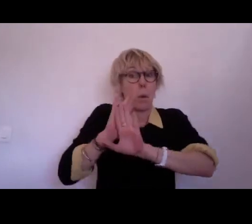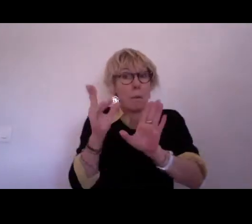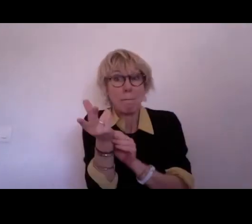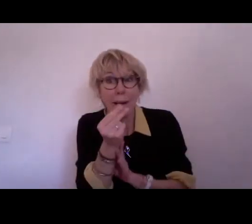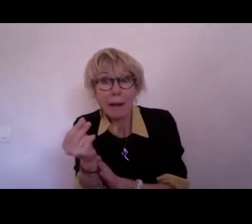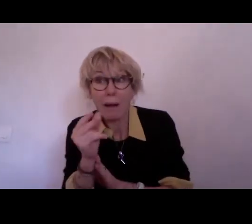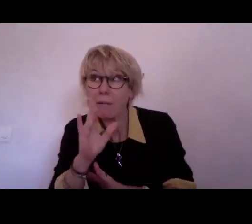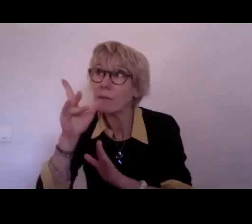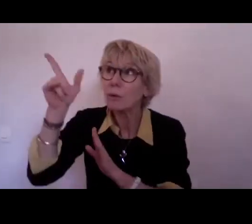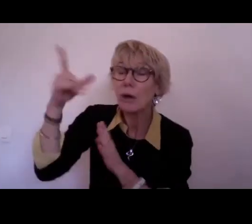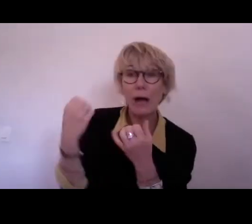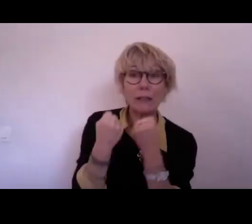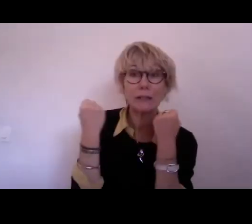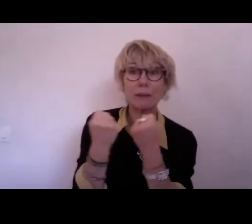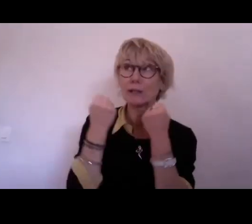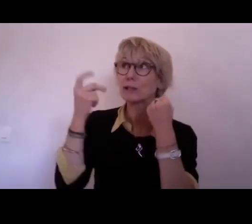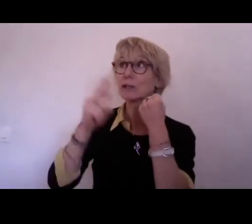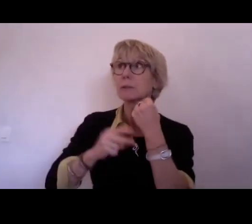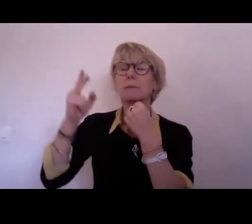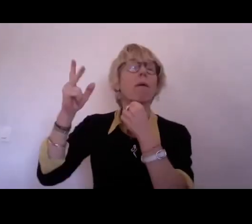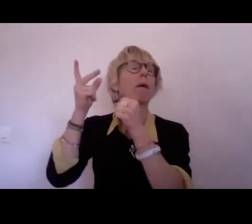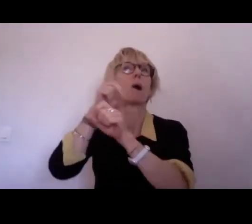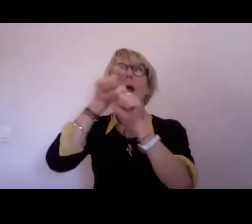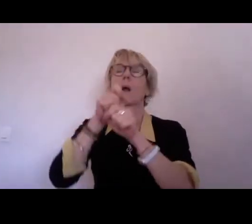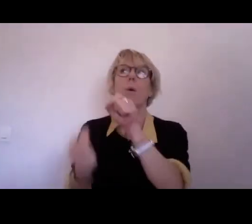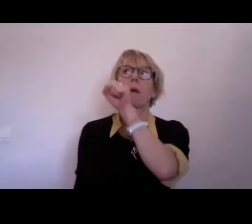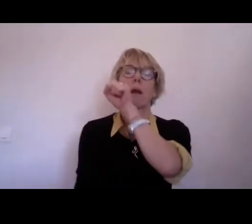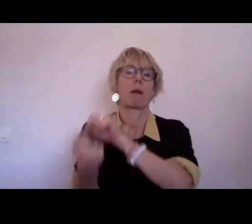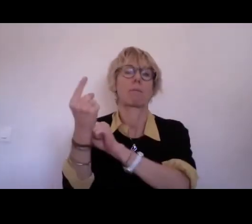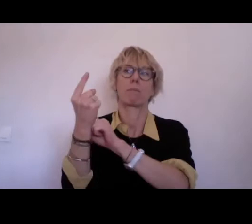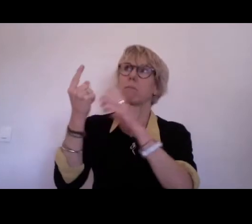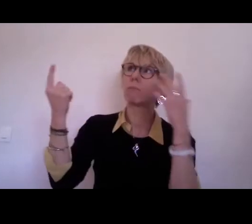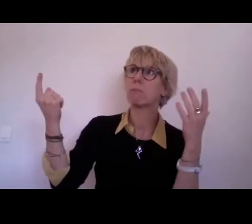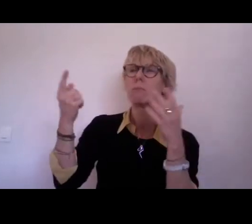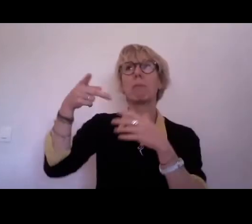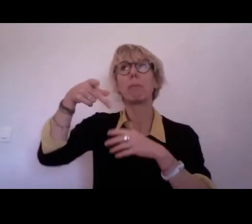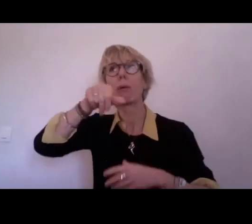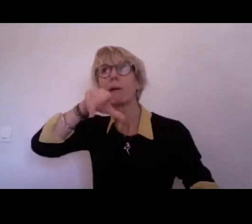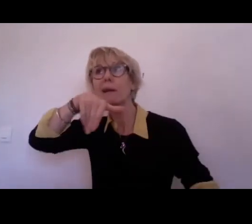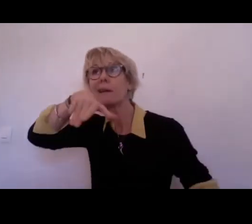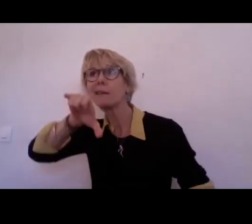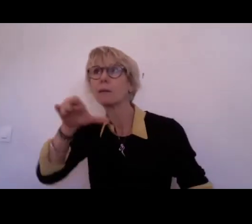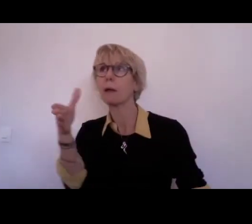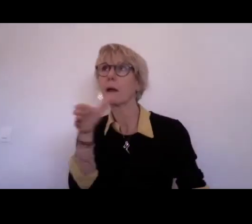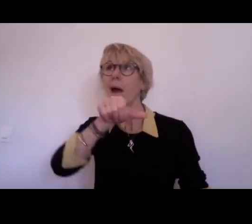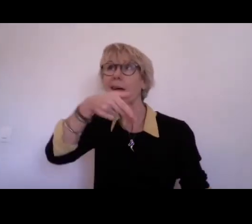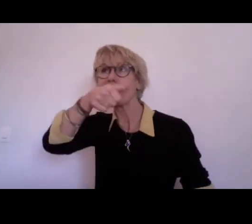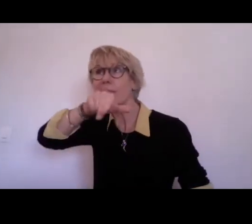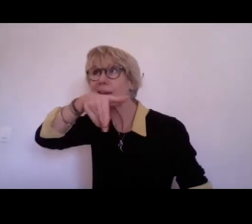Les animatrices sont extraordinaires, Pauline, Anaïs, et puis tous les autres